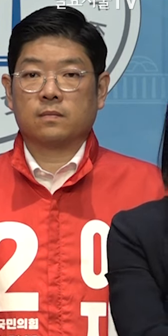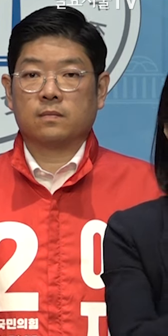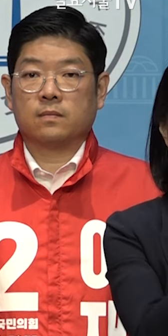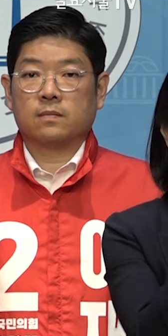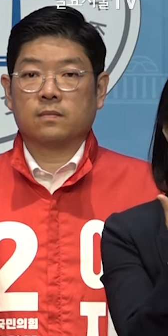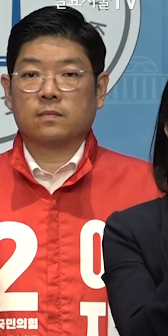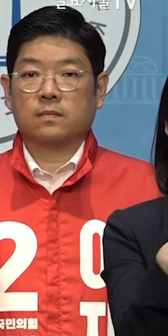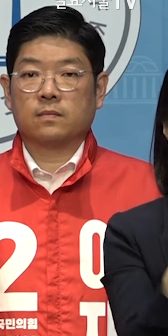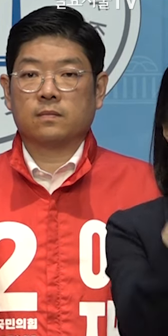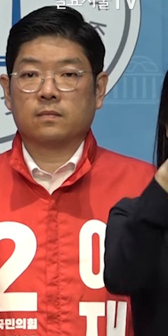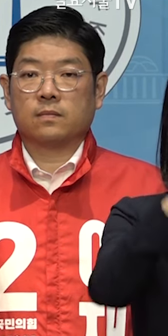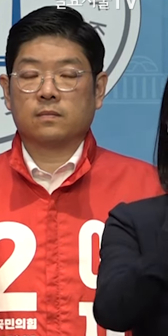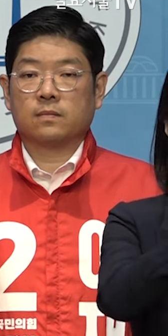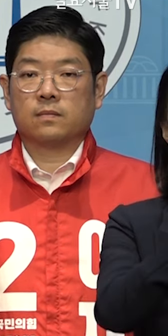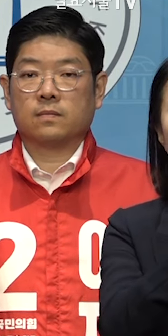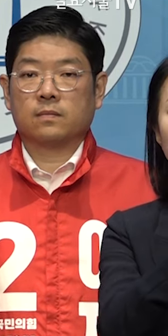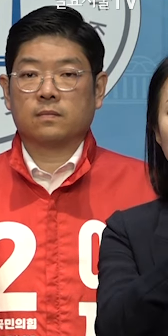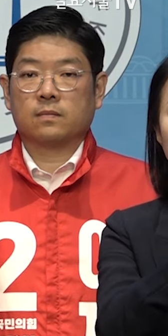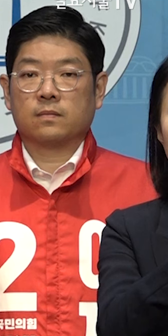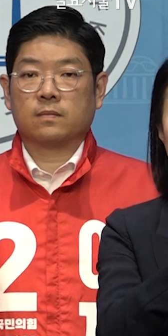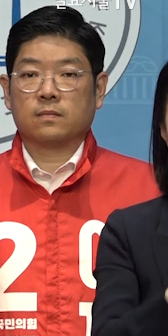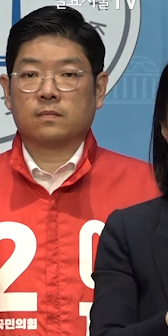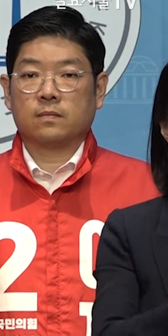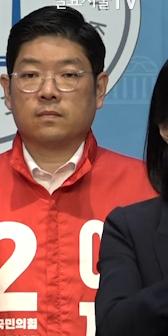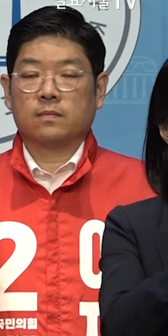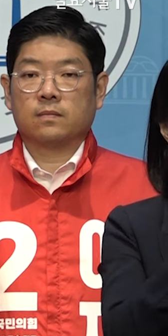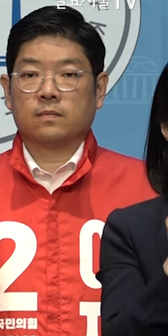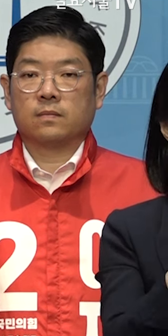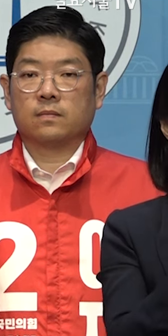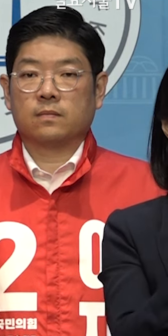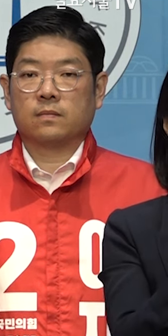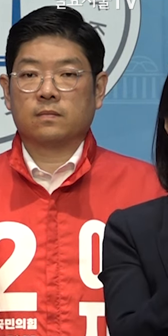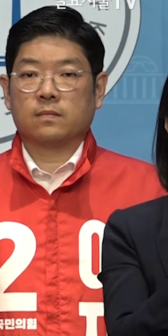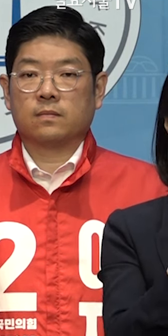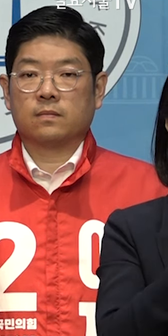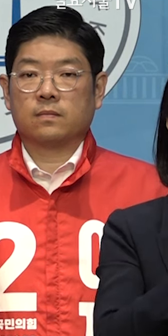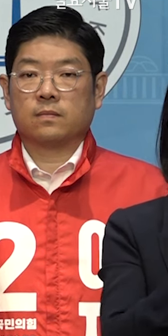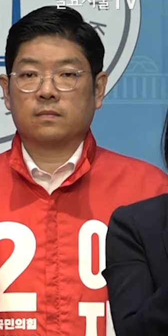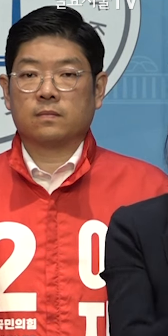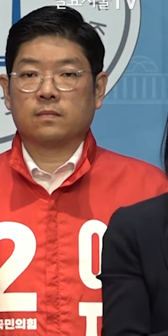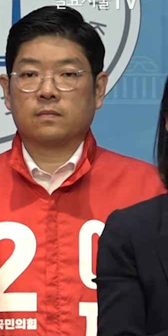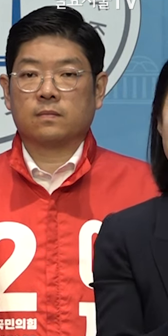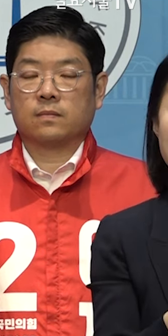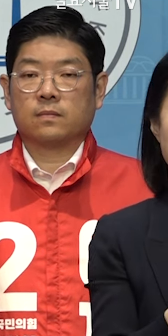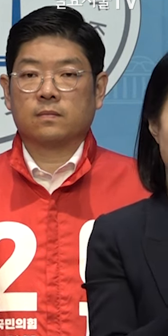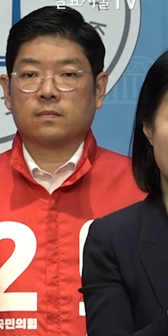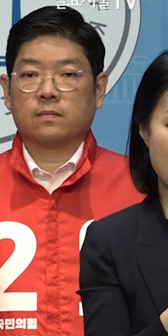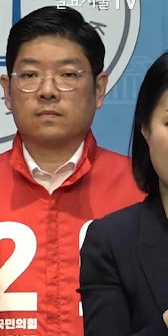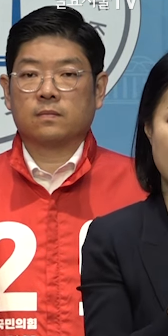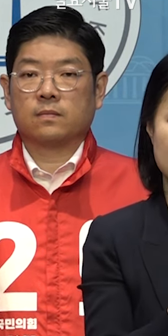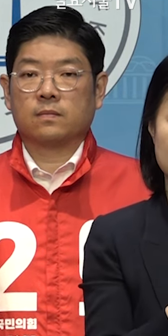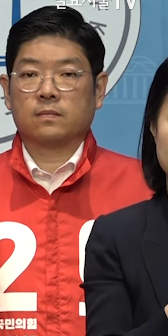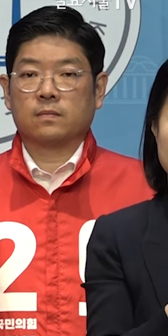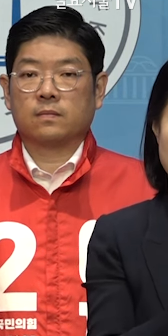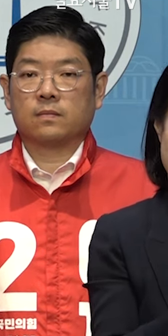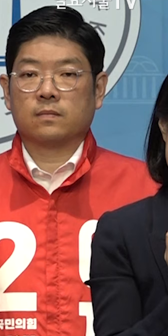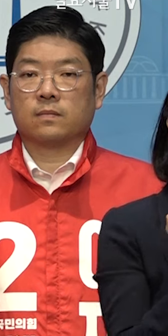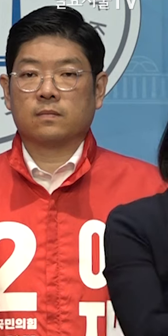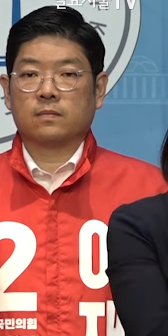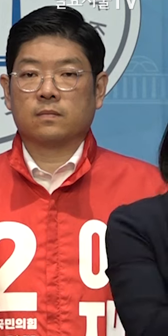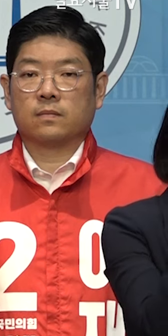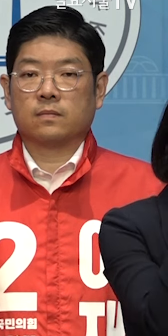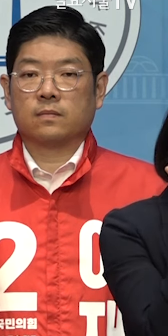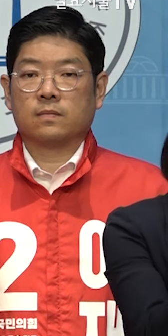대표와 조국 대표처럼 법정 리스크 있는 사람들이 태반이고 그런 자들을 맹목적으로 비유할